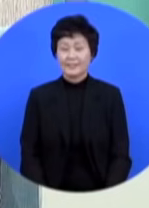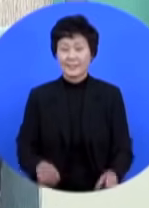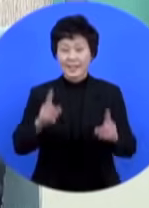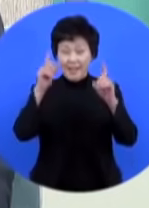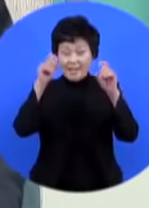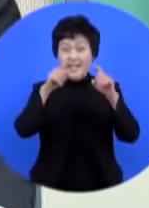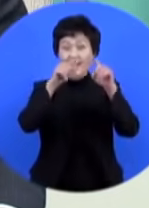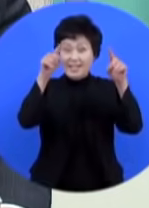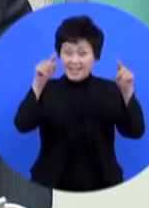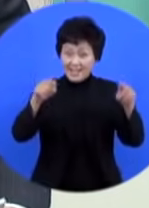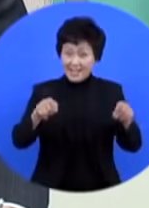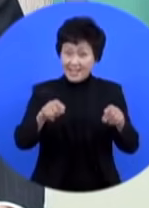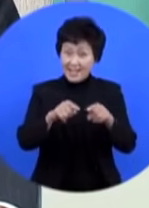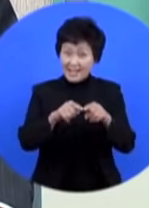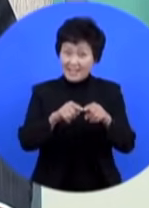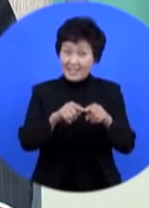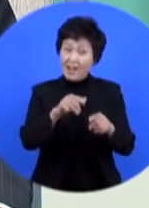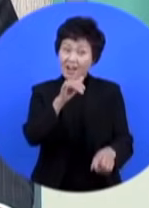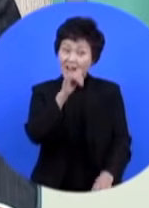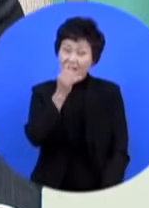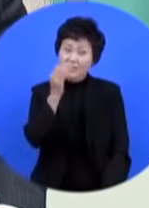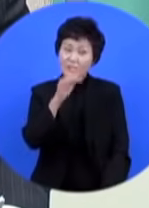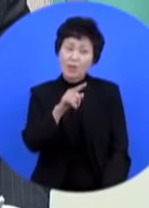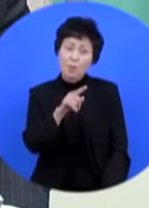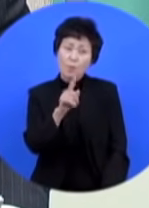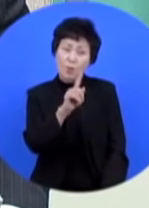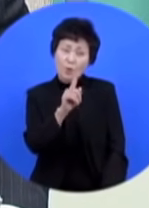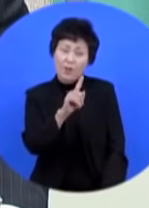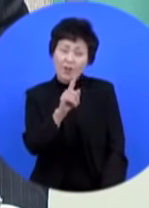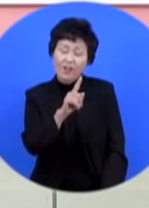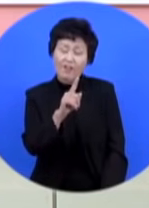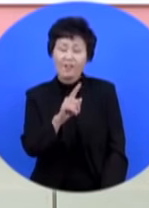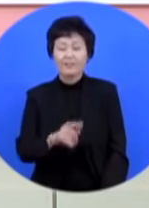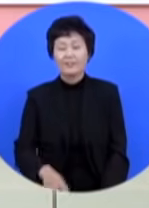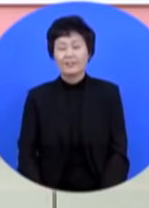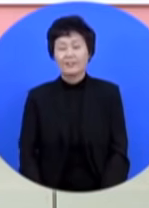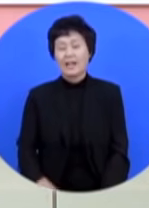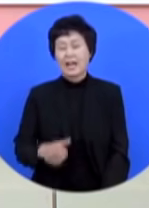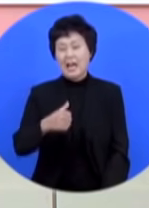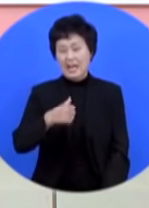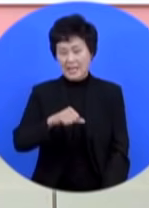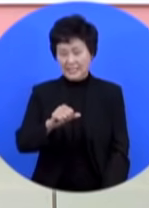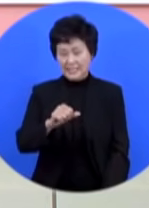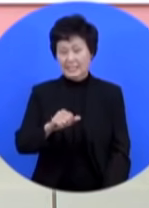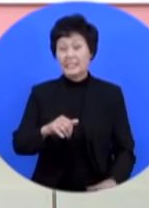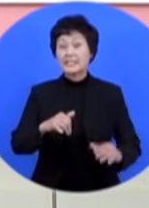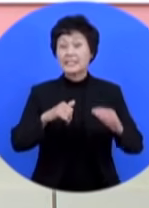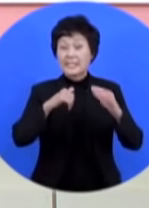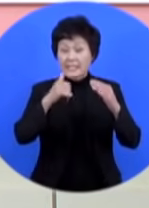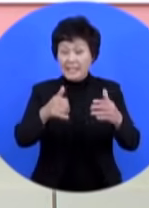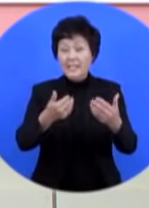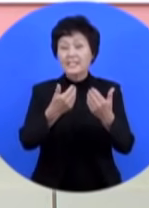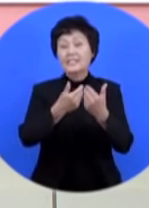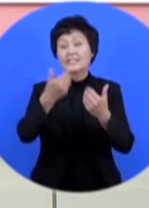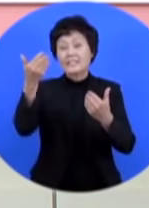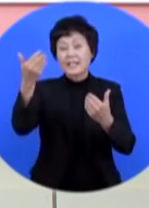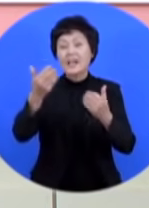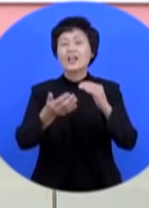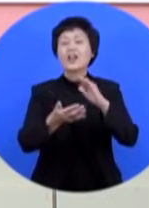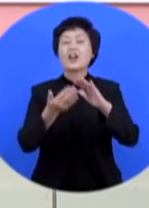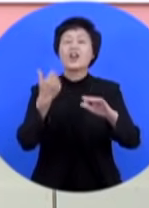예. 이게 뭐죠, 목사님? 저희 아들이 세상을 떠나기 전날 밤